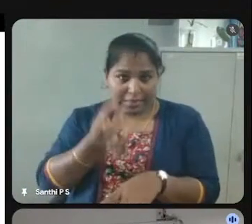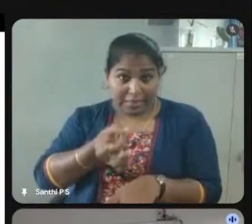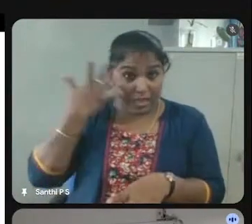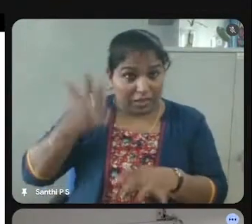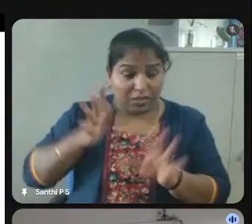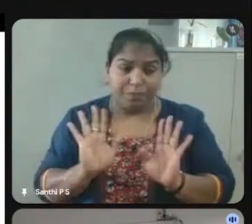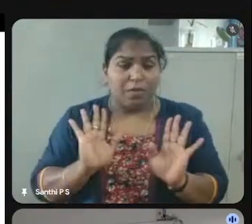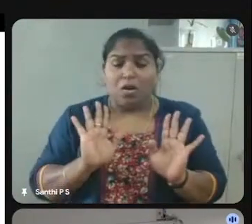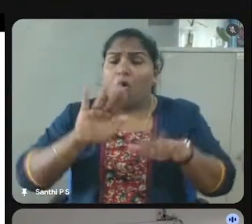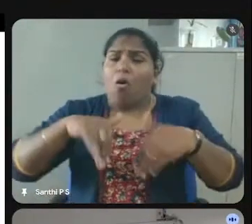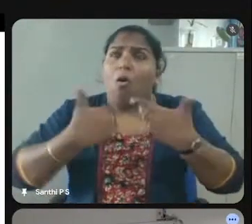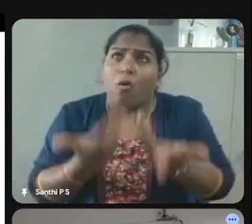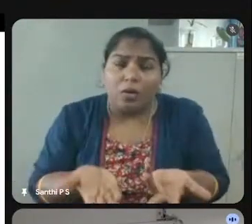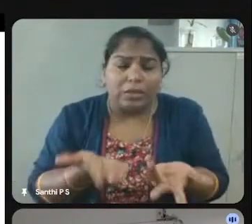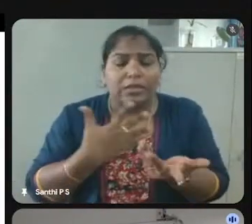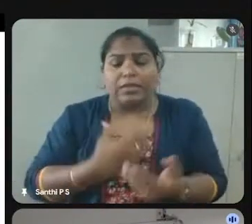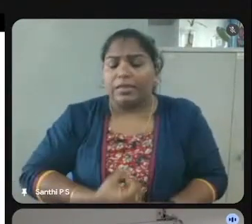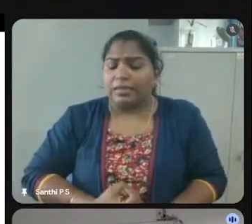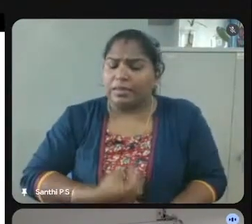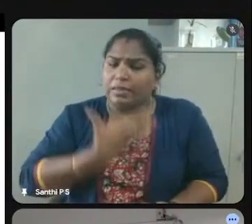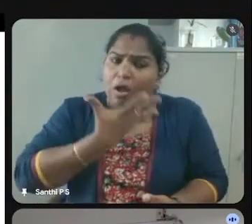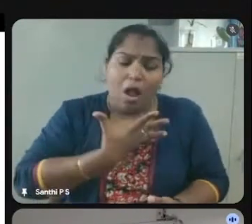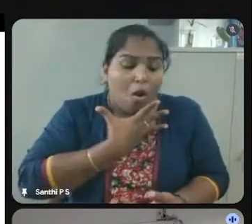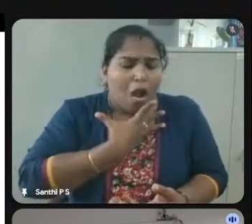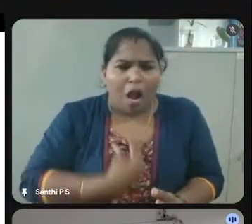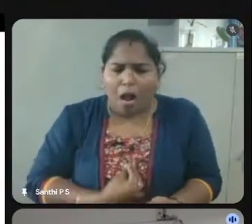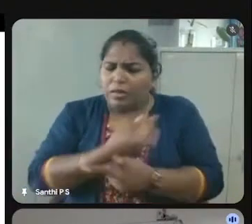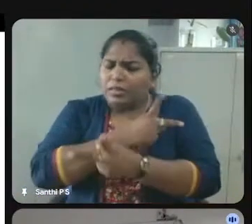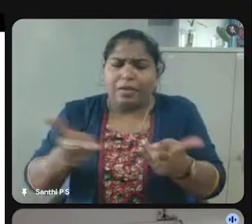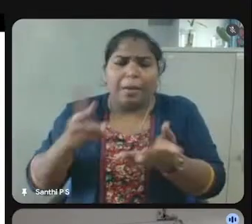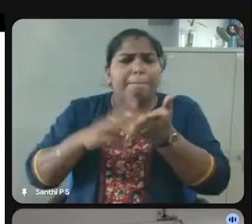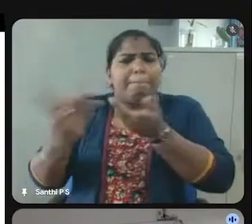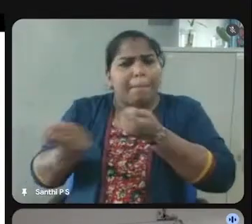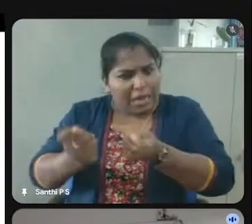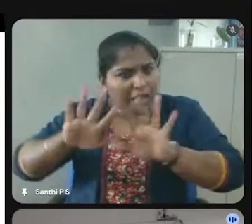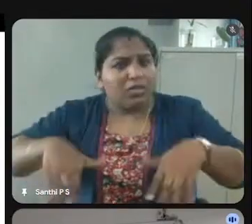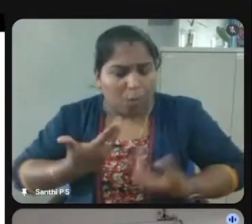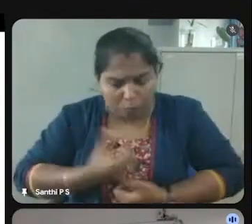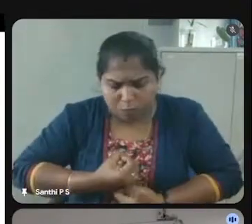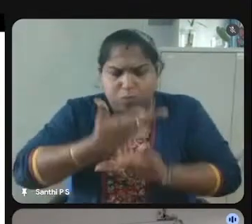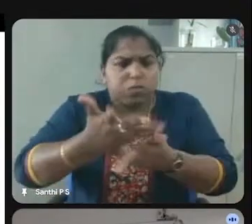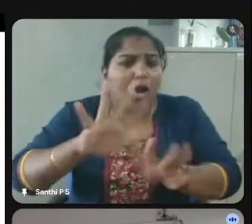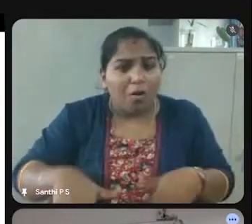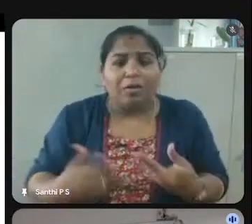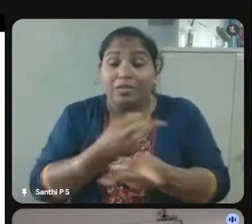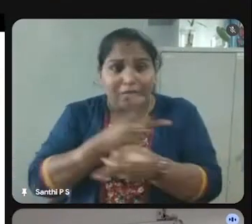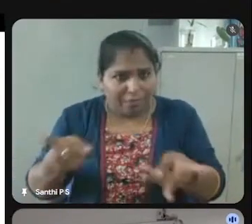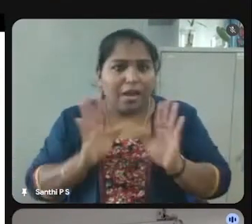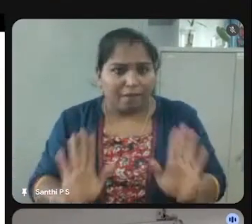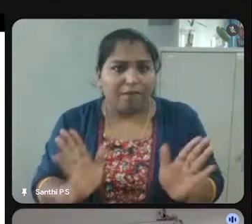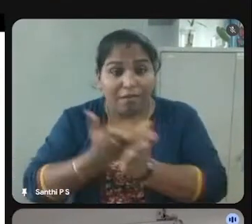സങ്കടം വരുമ്പോ, സന്തോഷം വരുമ്പോ, ഇതൊക്കെ എങ്ങനെയാണ് പ്രകടിപ്പിക്കുന്നത്? നമ്മൾ ഓരോ കാര്യങ്ങളും പ്രകടിപ്പിക്കുന്നതിന് ഓരോ രീതിയുണ്ട്.